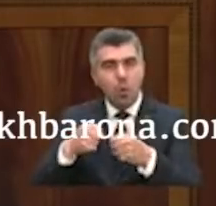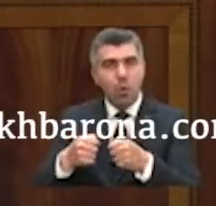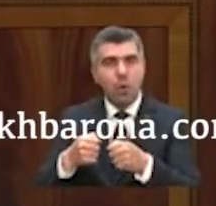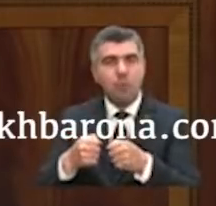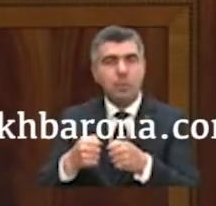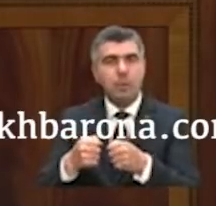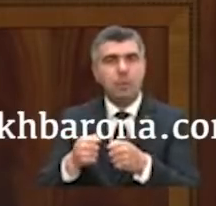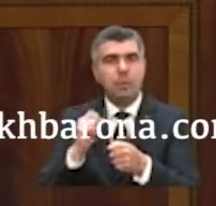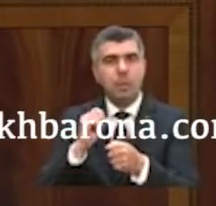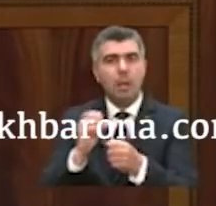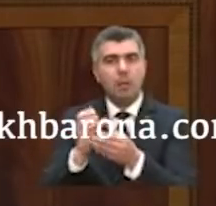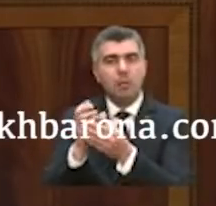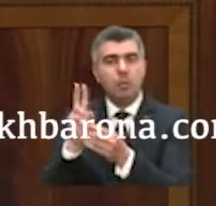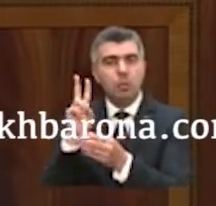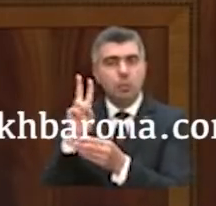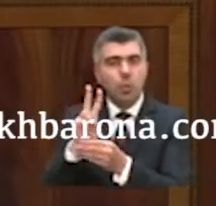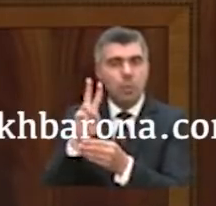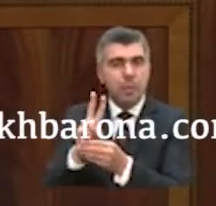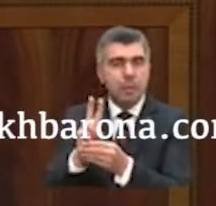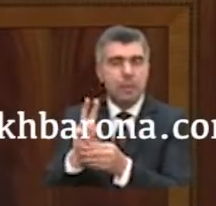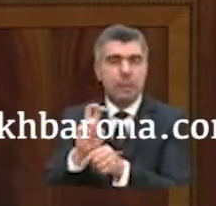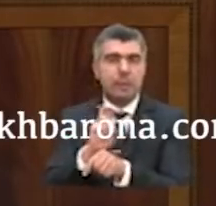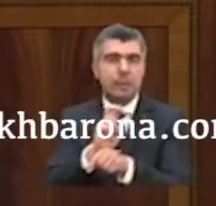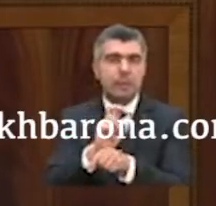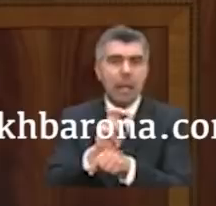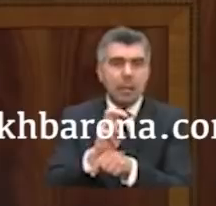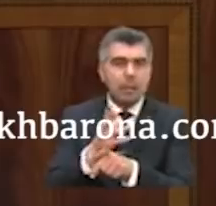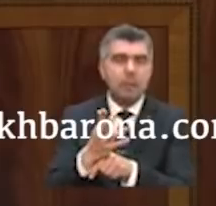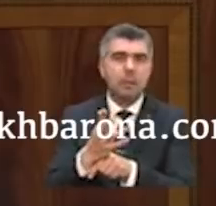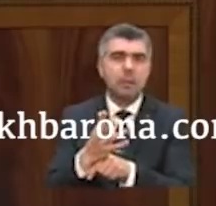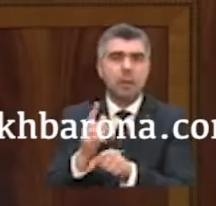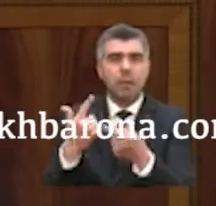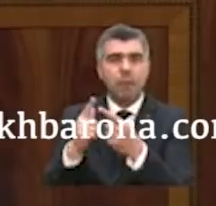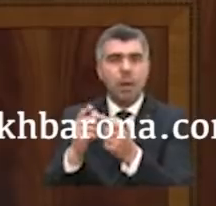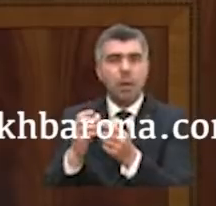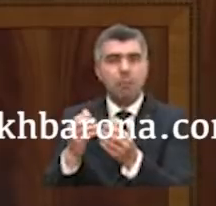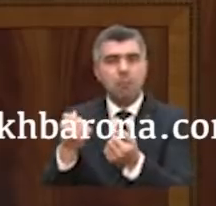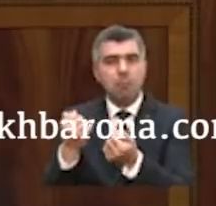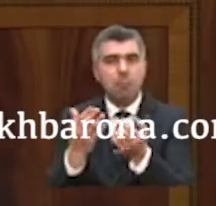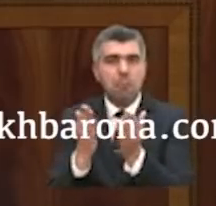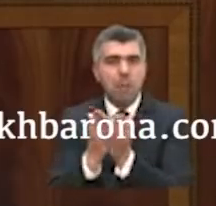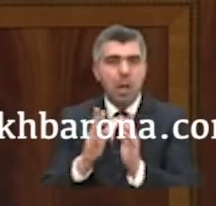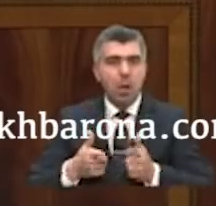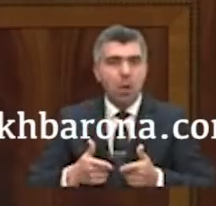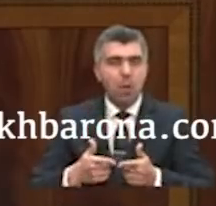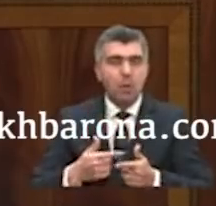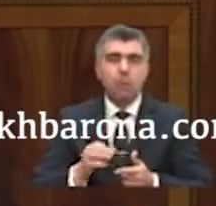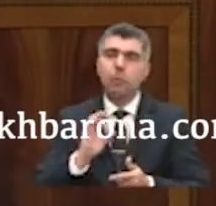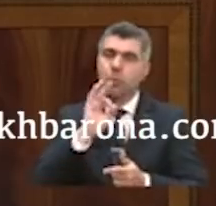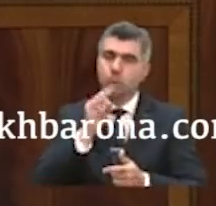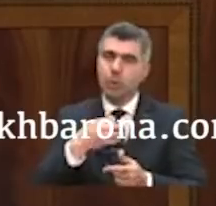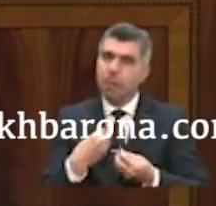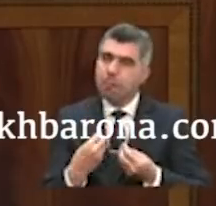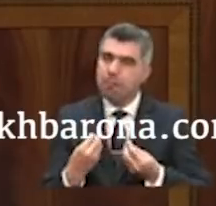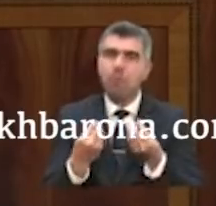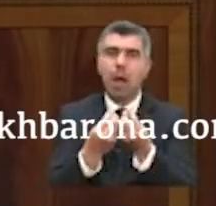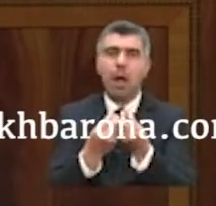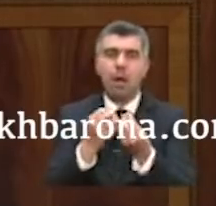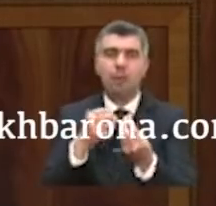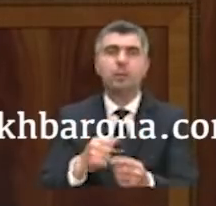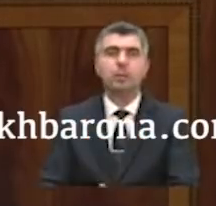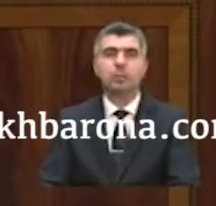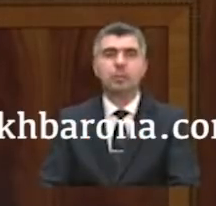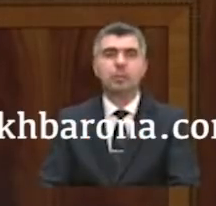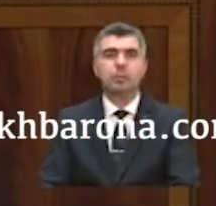الطونسبور ديالها في الطوبيسات ولا ديال الطاكسيات او الطونسبور ديال المدرسه، انا معاك. حنا داك الشيء علاش كل خطا كندخلوا،